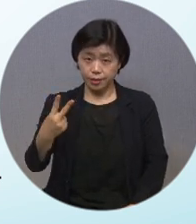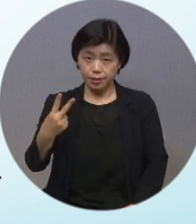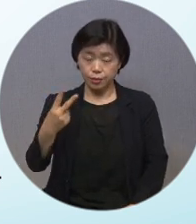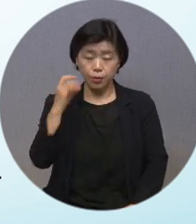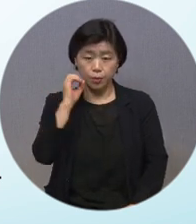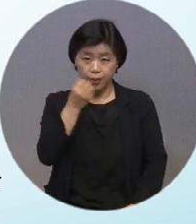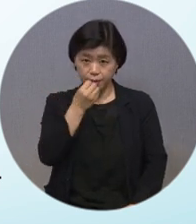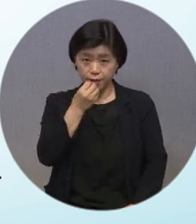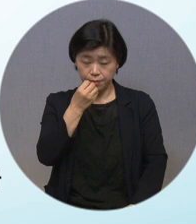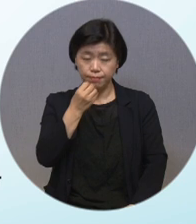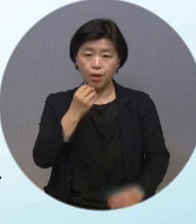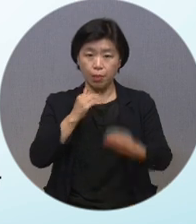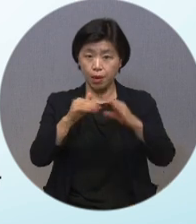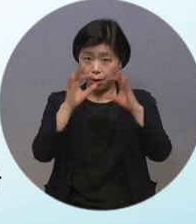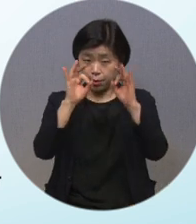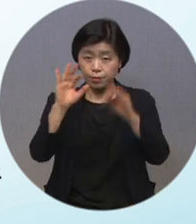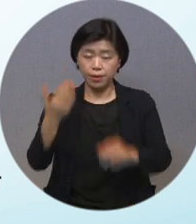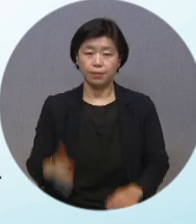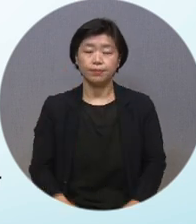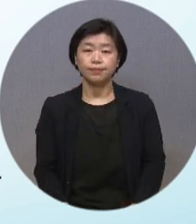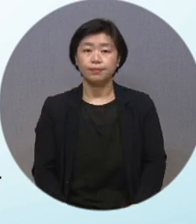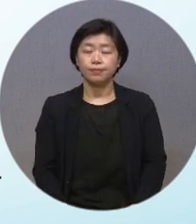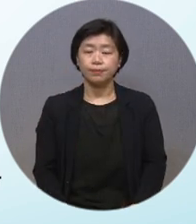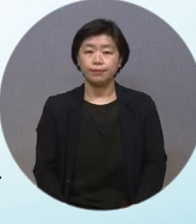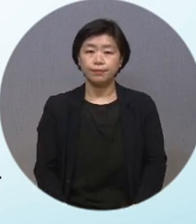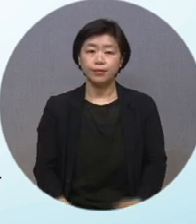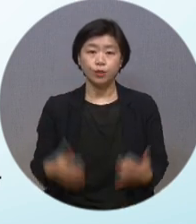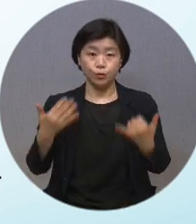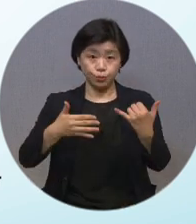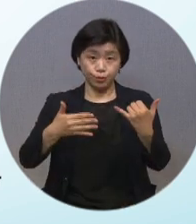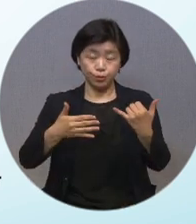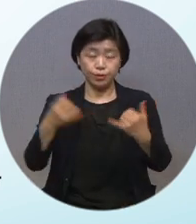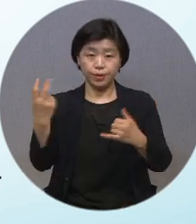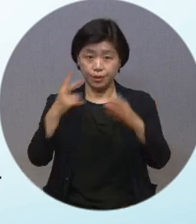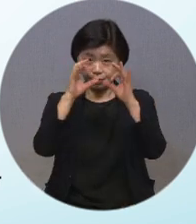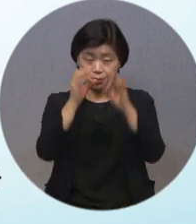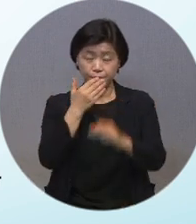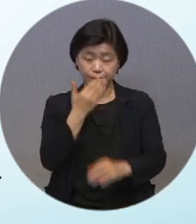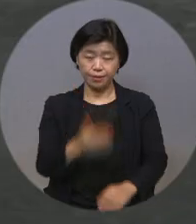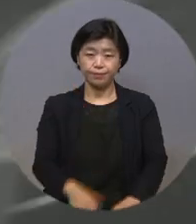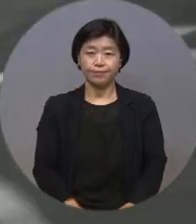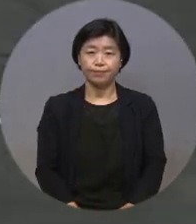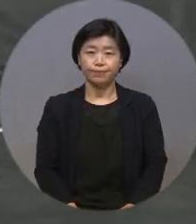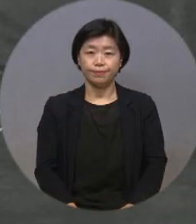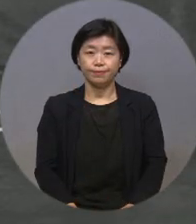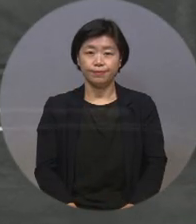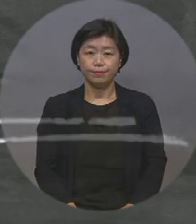됩니다. 해당 프로그램은 복지TV 유튜브 채널로 다시 볼수 있습니다.